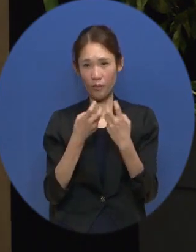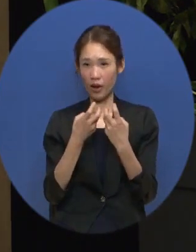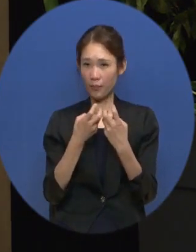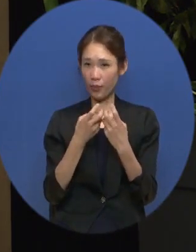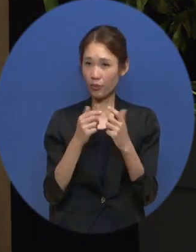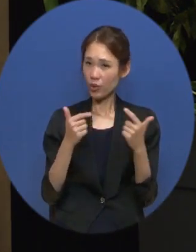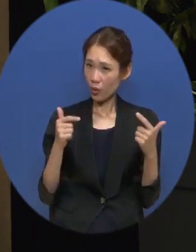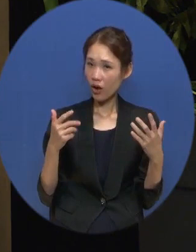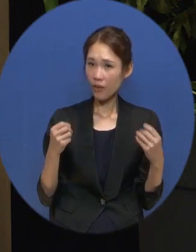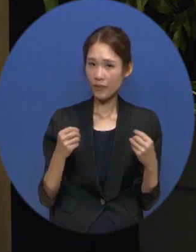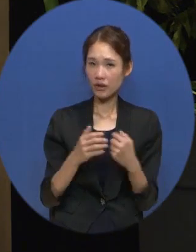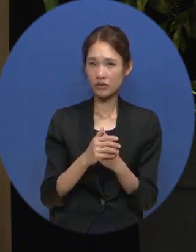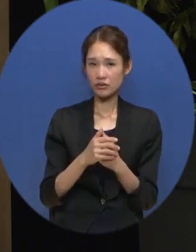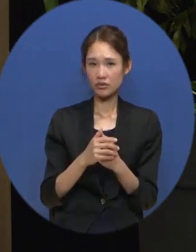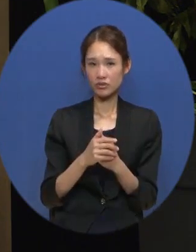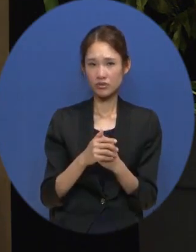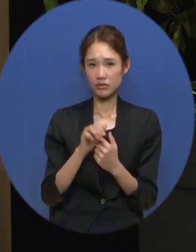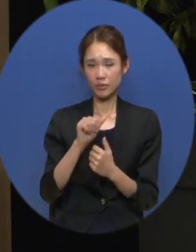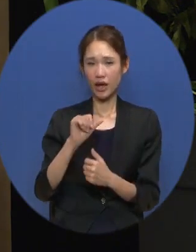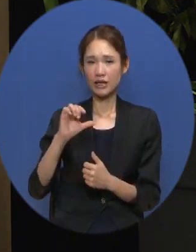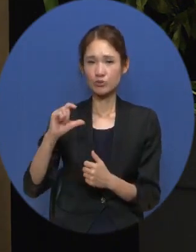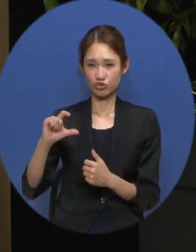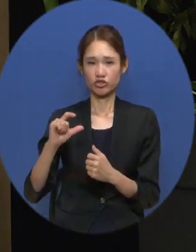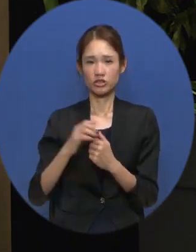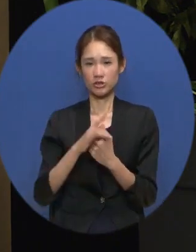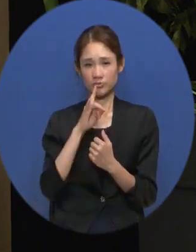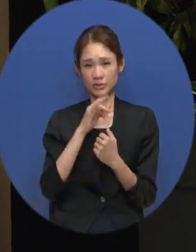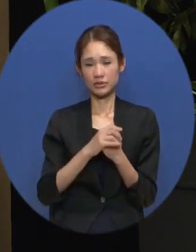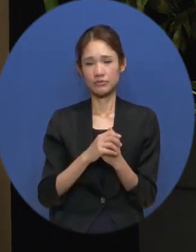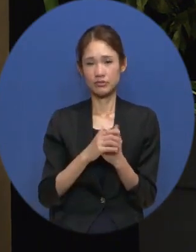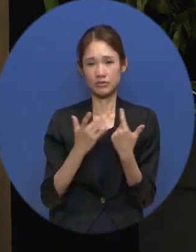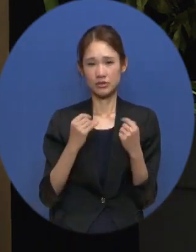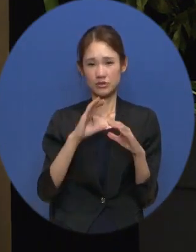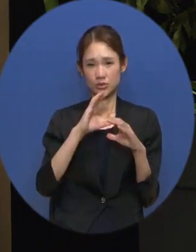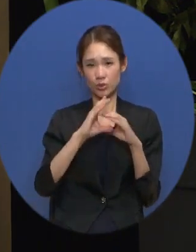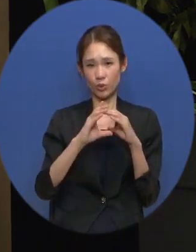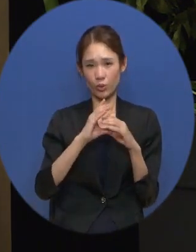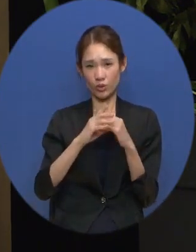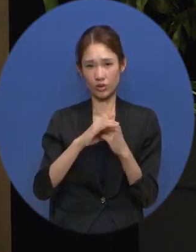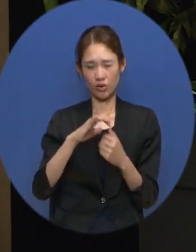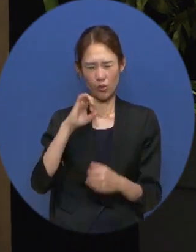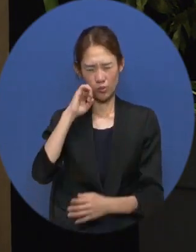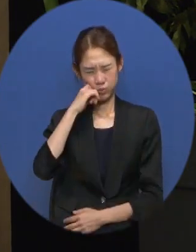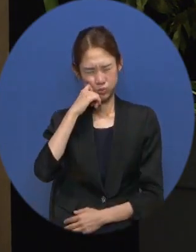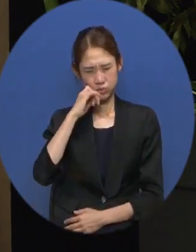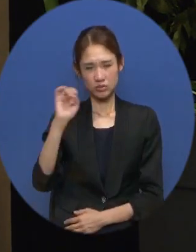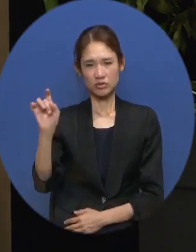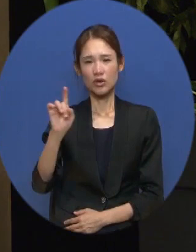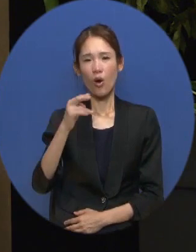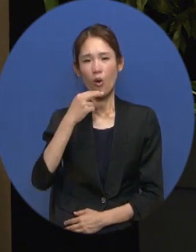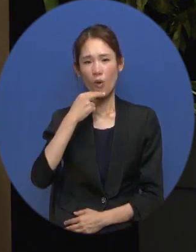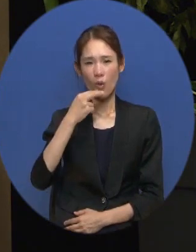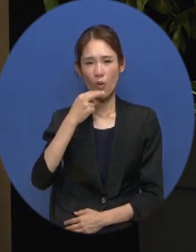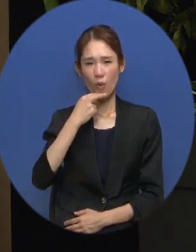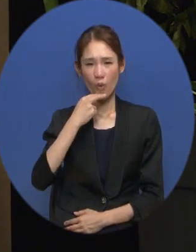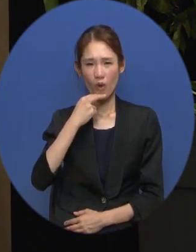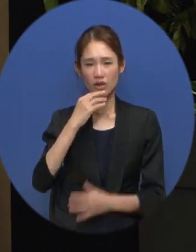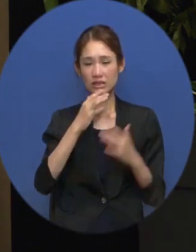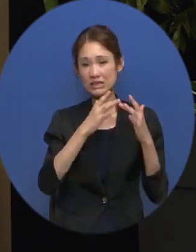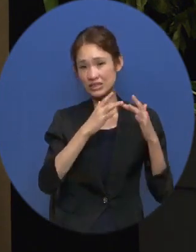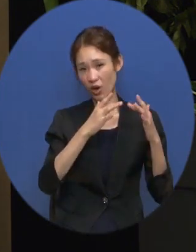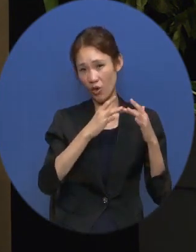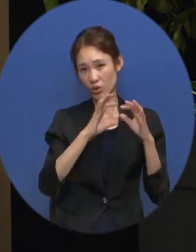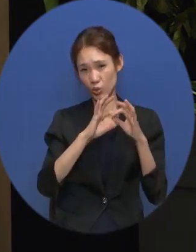굉장히 많잖아요. 뭐 5G 시대라고 하니까 그런 뭐 소통의 어려움도 전혀 없고 그다음에